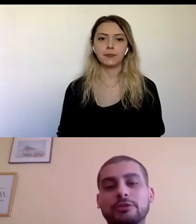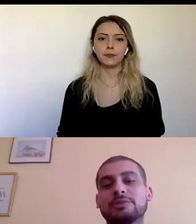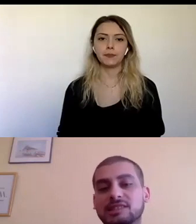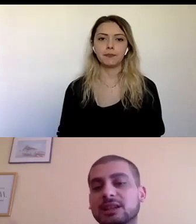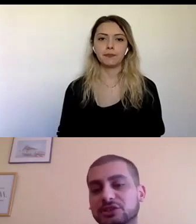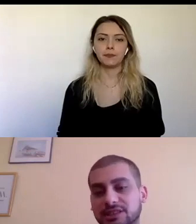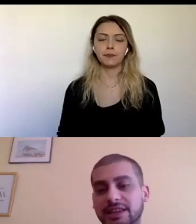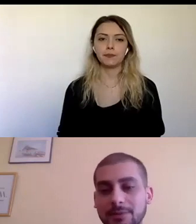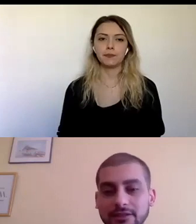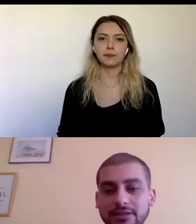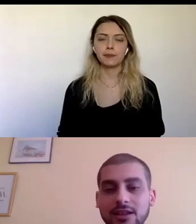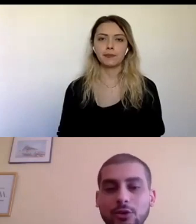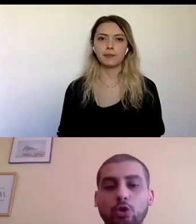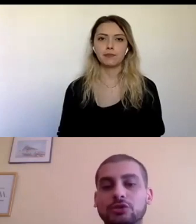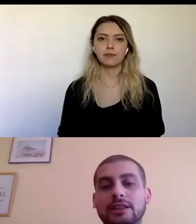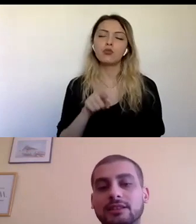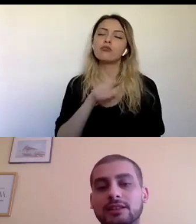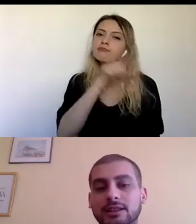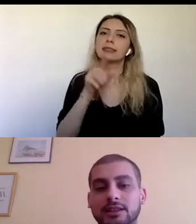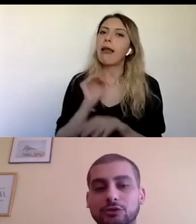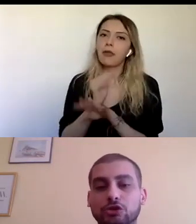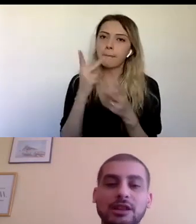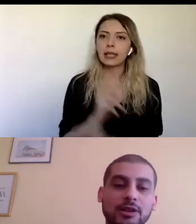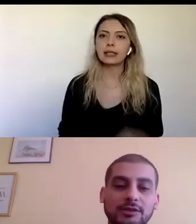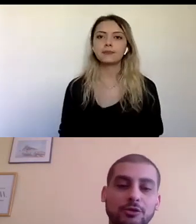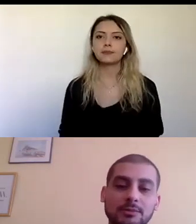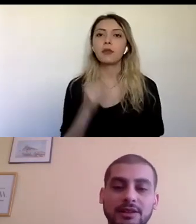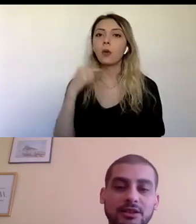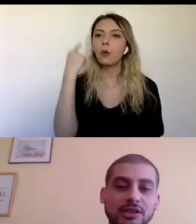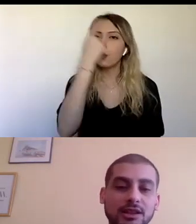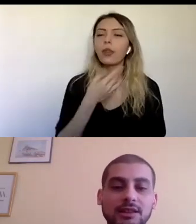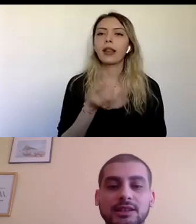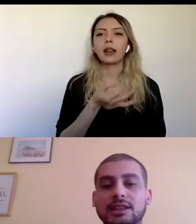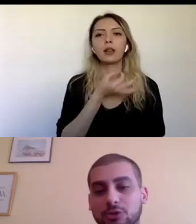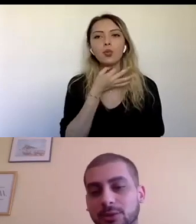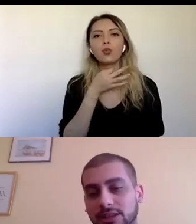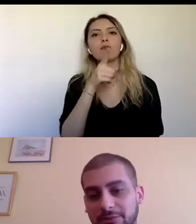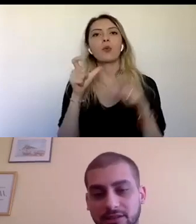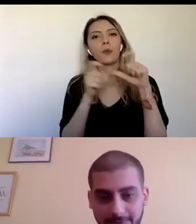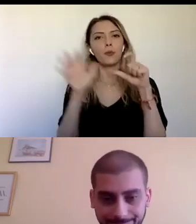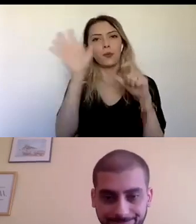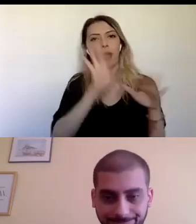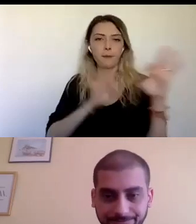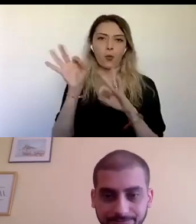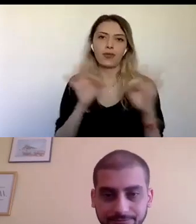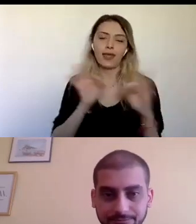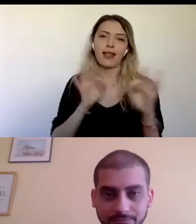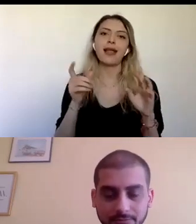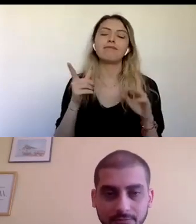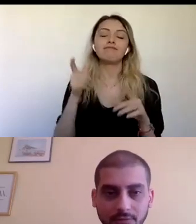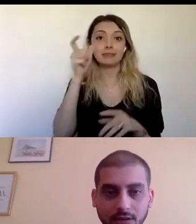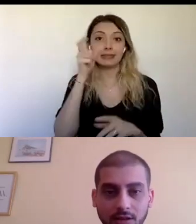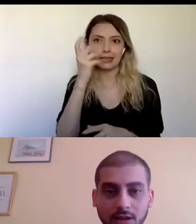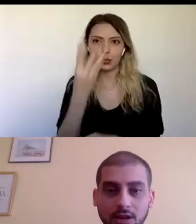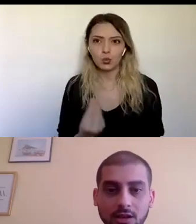Buradaki durum sizin de başınıza gelebilir. O yüzden sosyal mühendislik yöntemlerine karşı da dikkatli olmak gerekmekte.